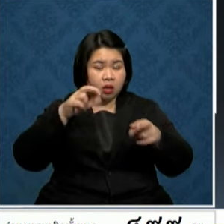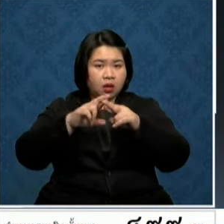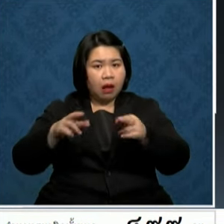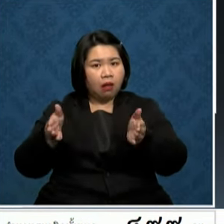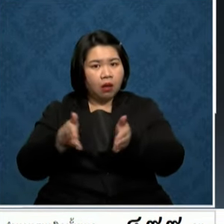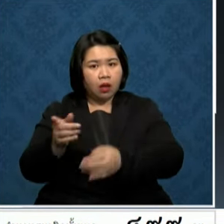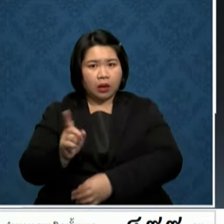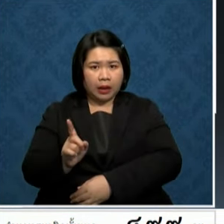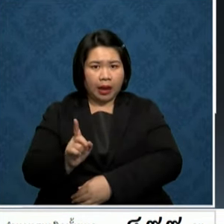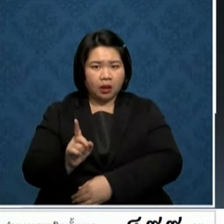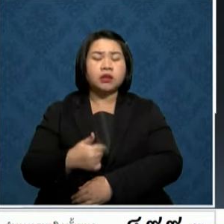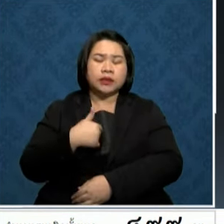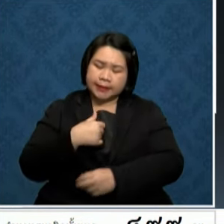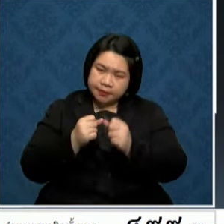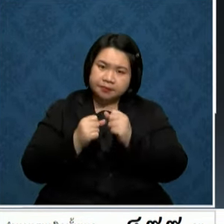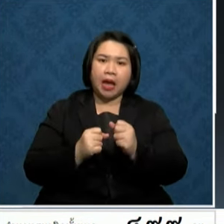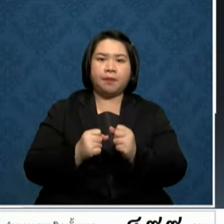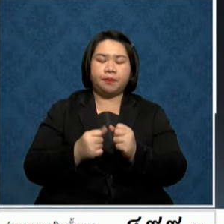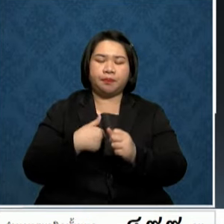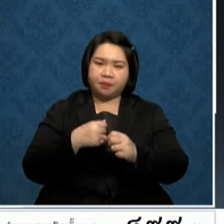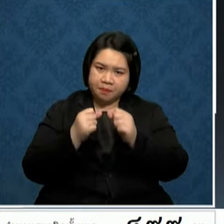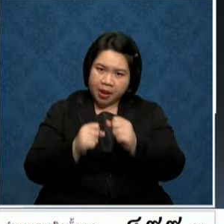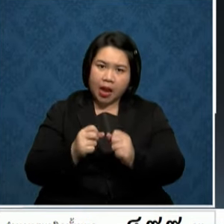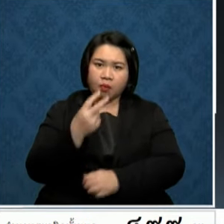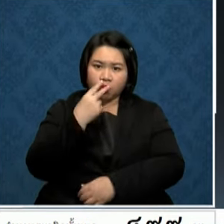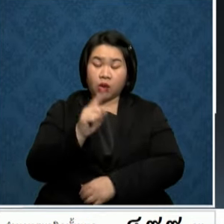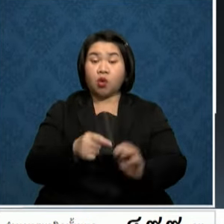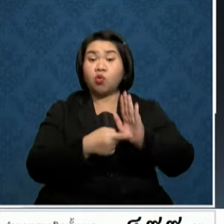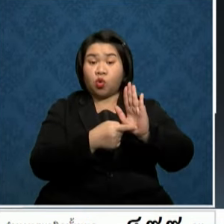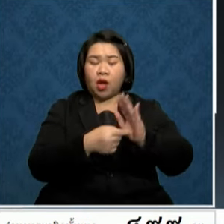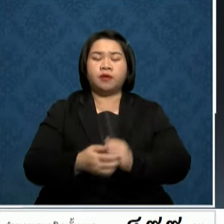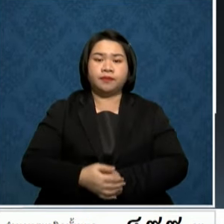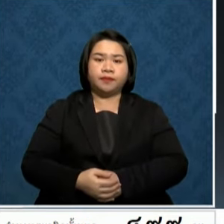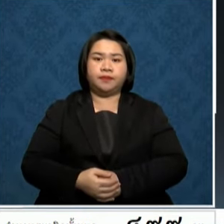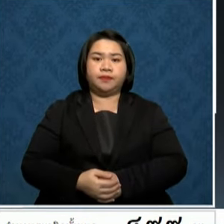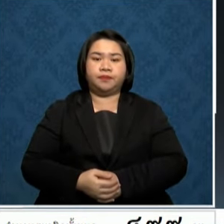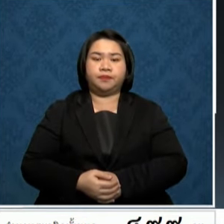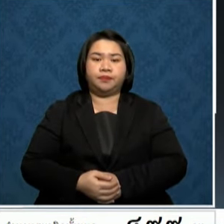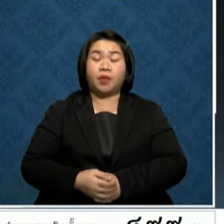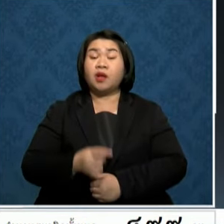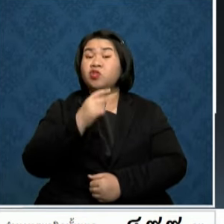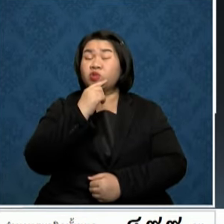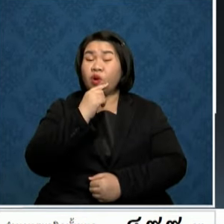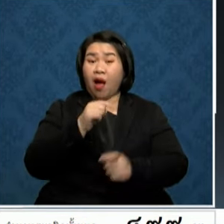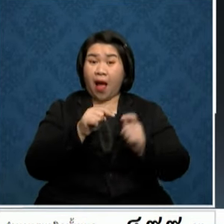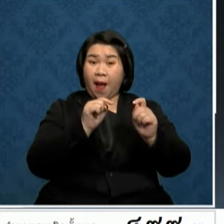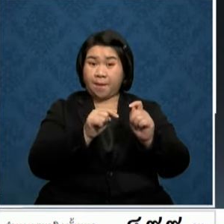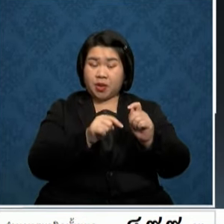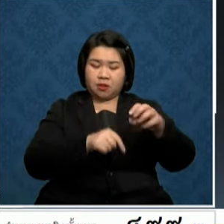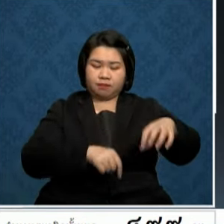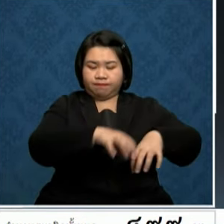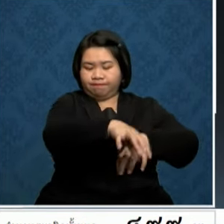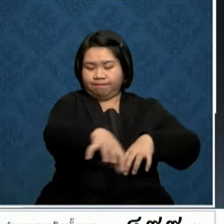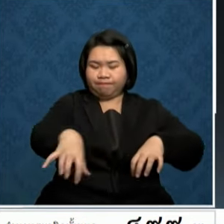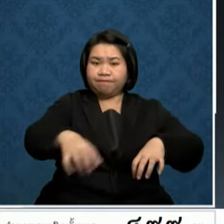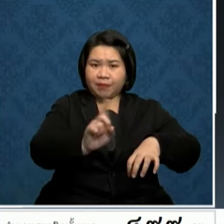ว่าเราก็พยายามอยสูงที่สุด ในการที่จะกำหนดอย่เชนเรื่องของพืนที่ที่เประดับอเภอนะครับส